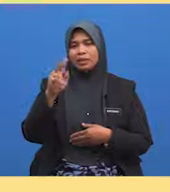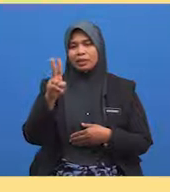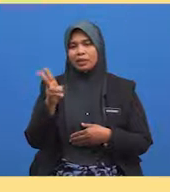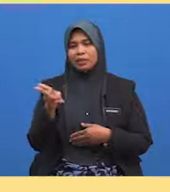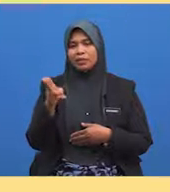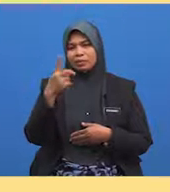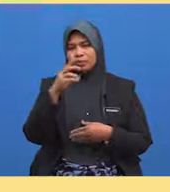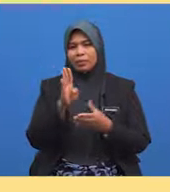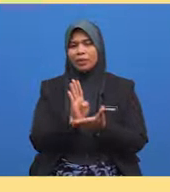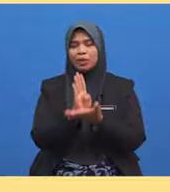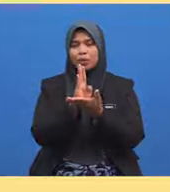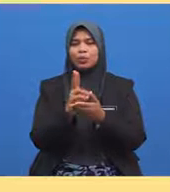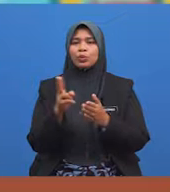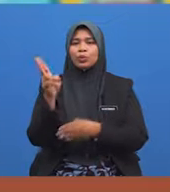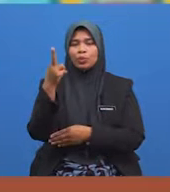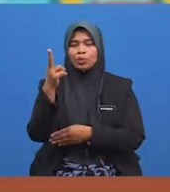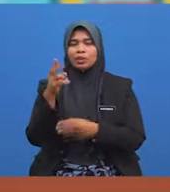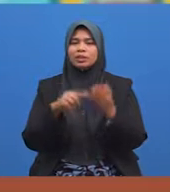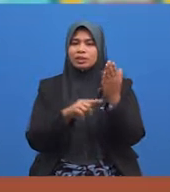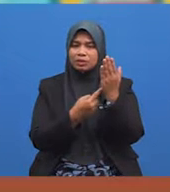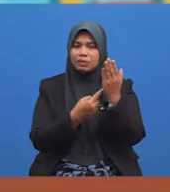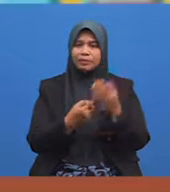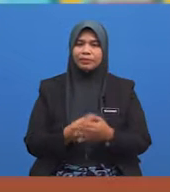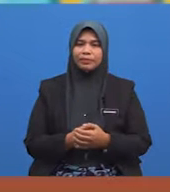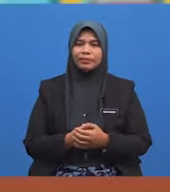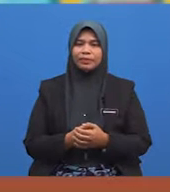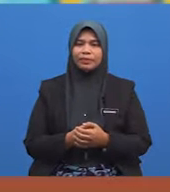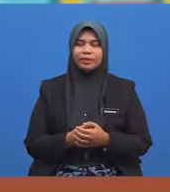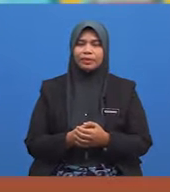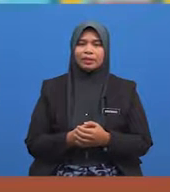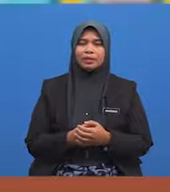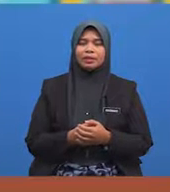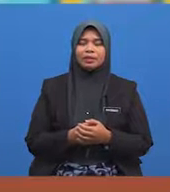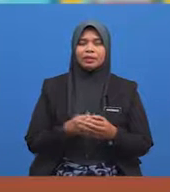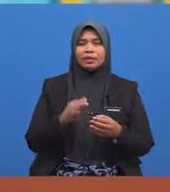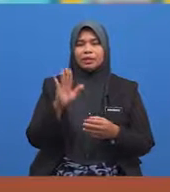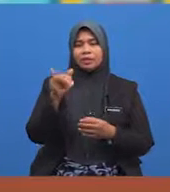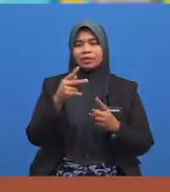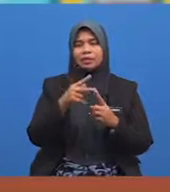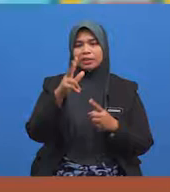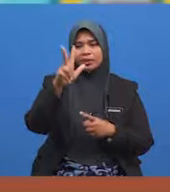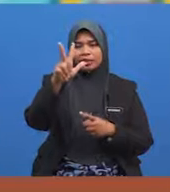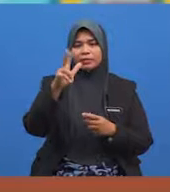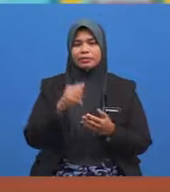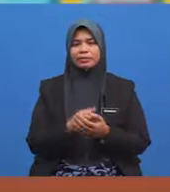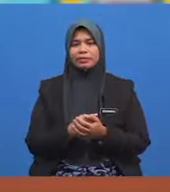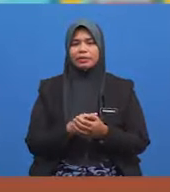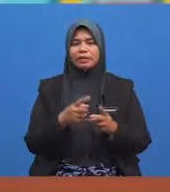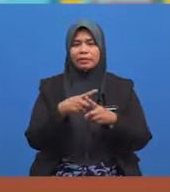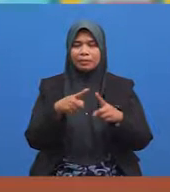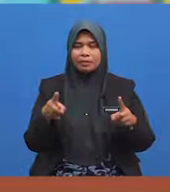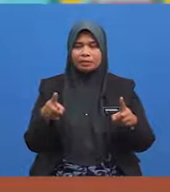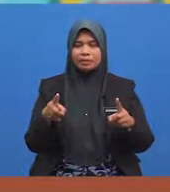pusat penetasan penyu. Mari kita teruskan dengan standard pembelajaran yang ketiga, iaitu